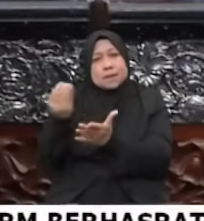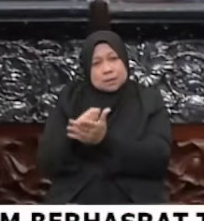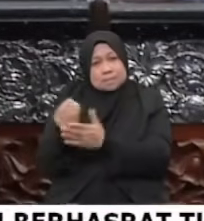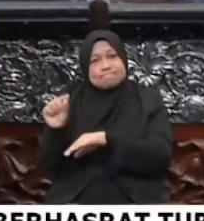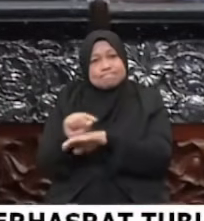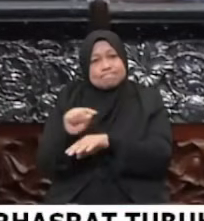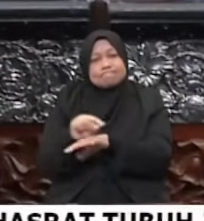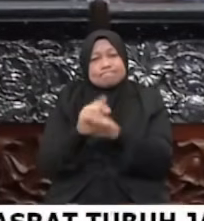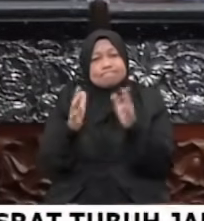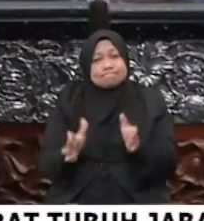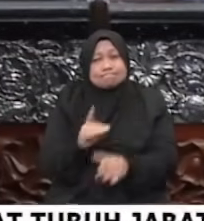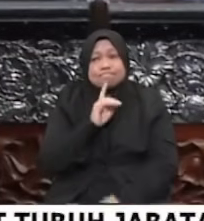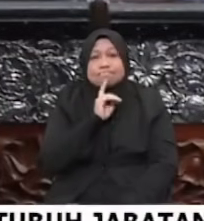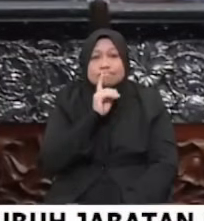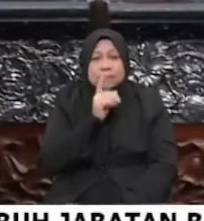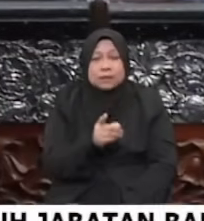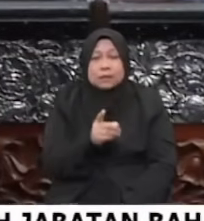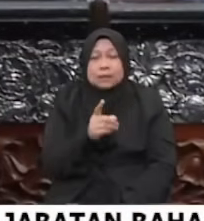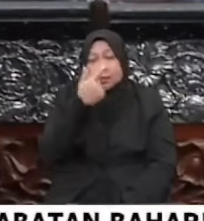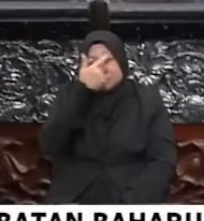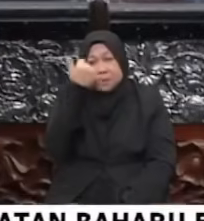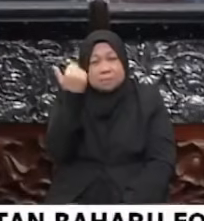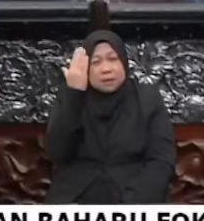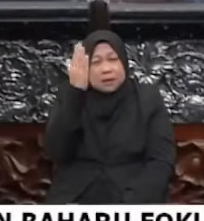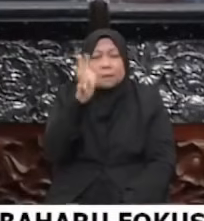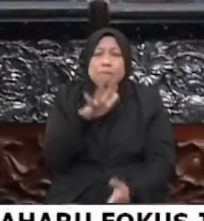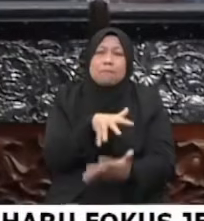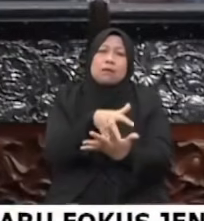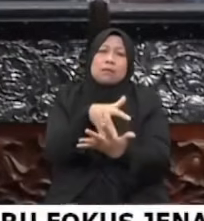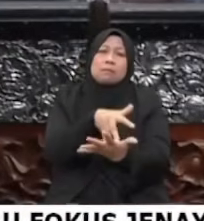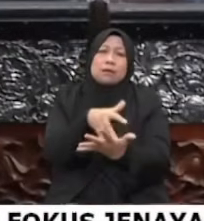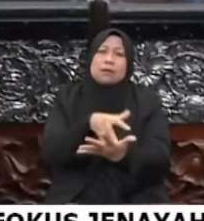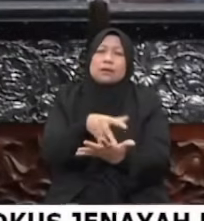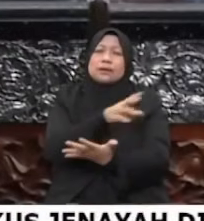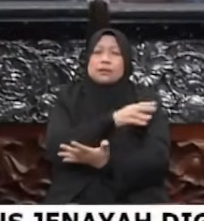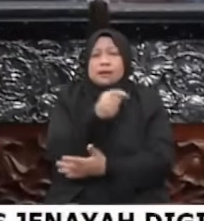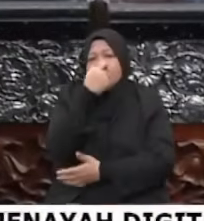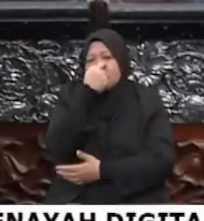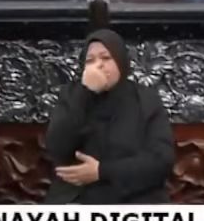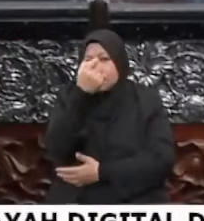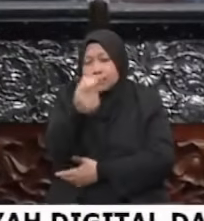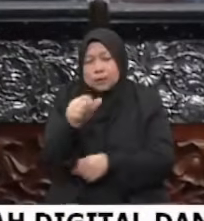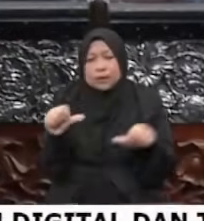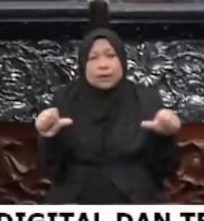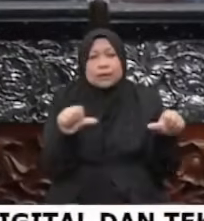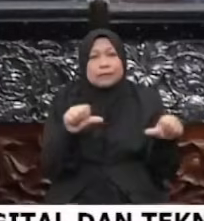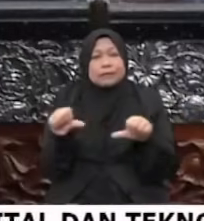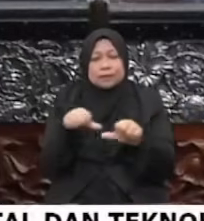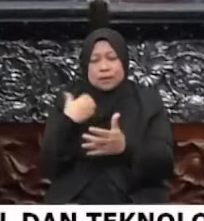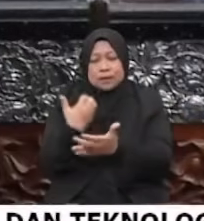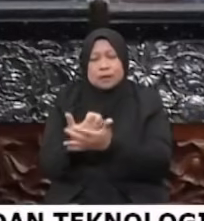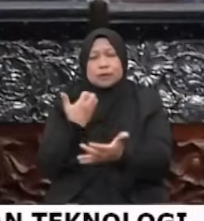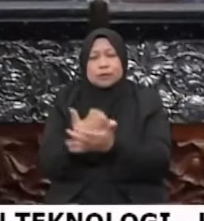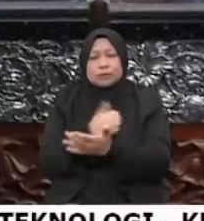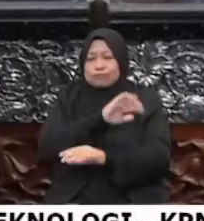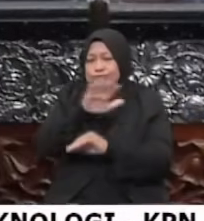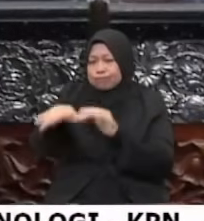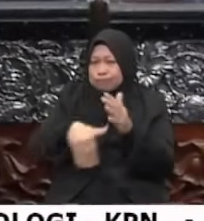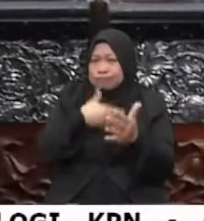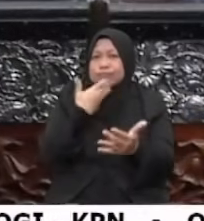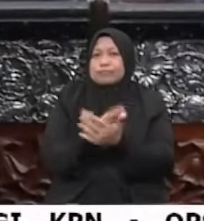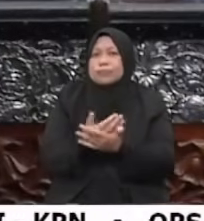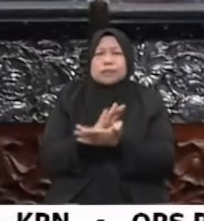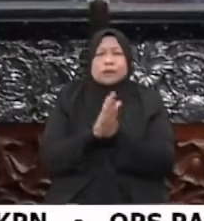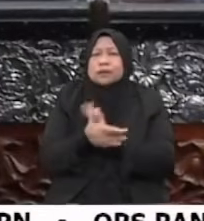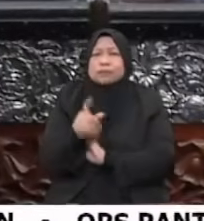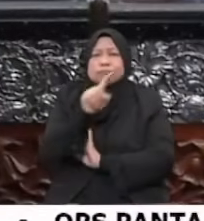sendiri yang akibatnya akan melemahkan dan akan mempengaruhi aktiviti ekonomi secara keseluruhannya